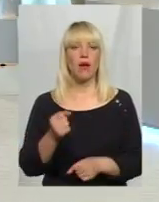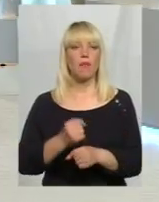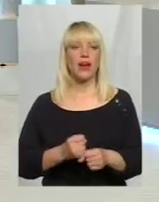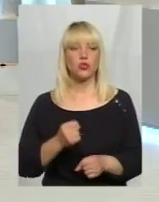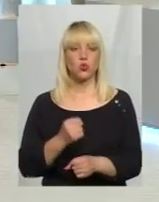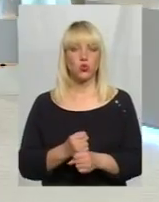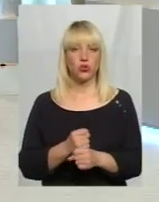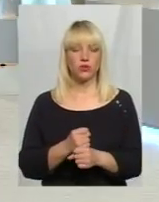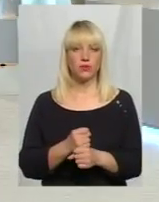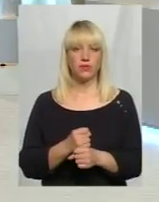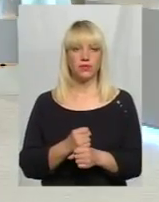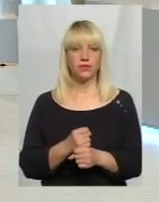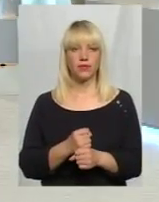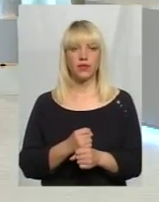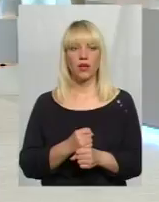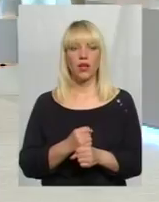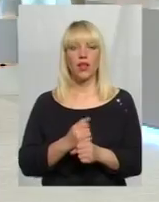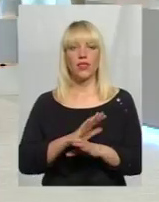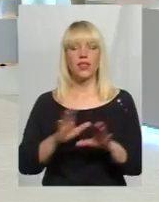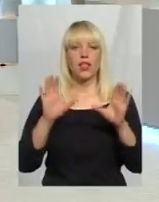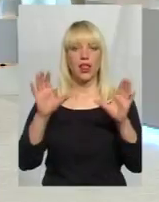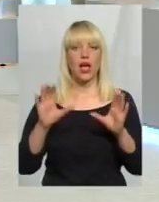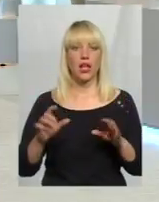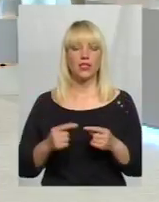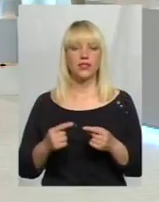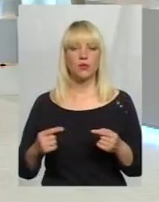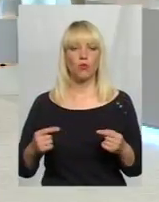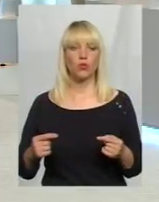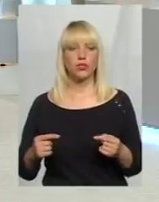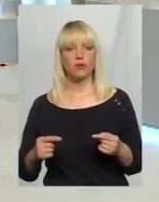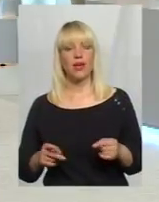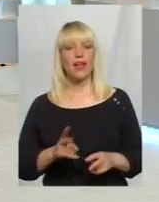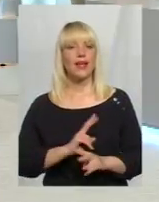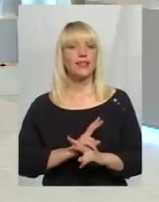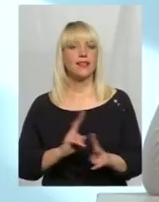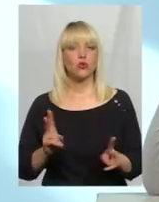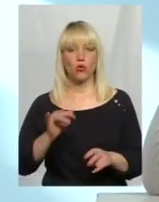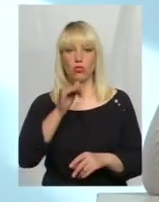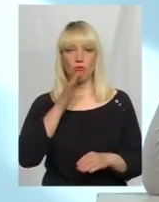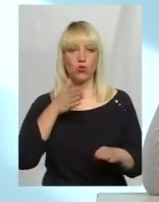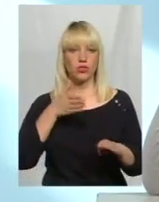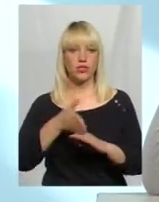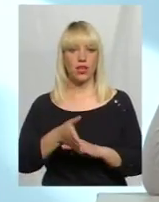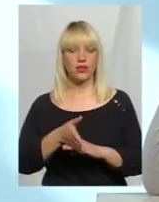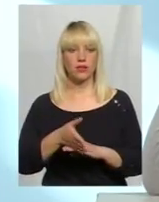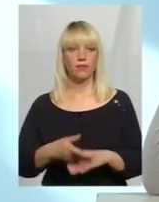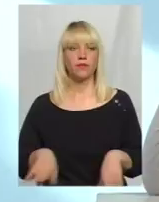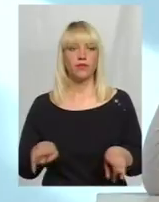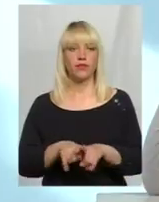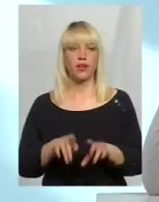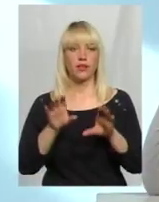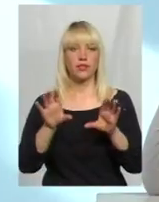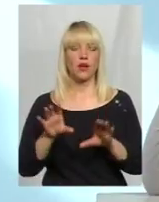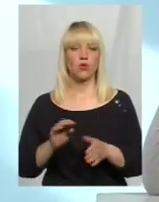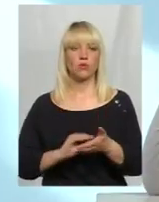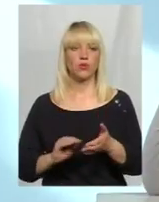працюють в нелегальний спосіб, і ніхто не може до них зайти. Так пише закон, що